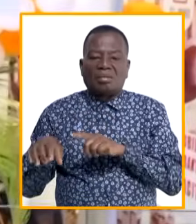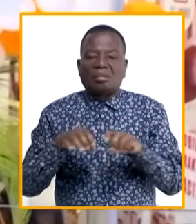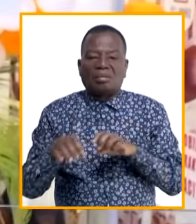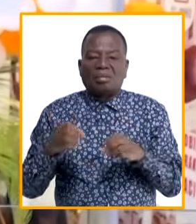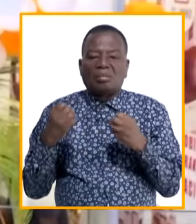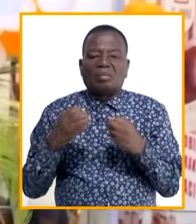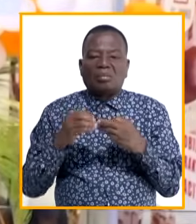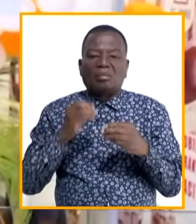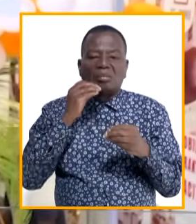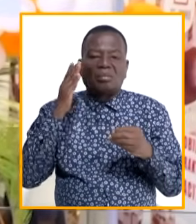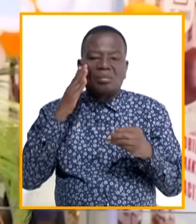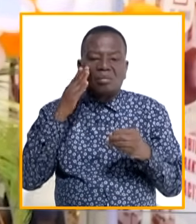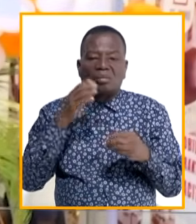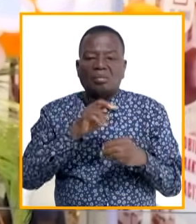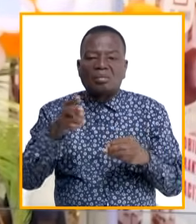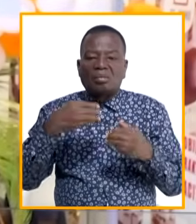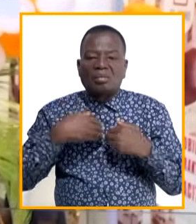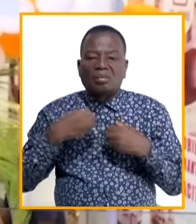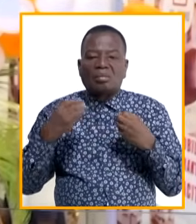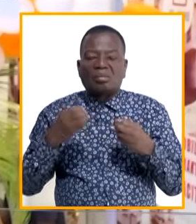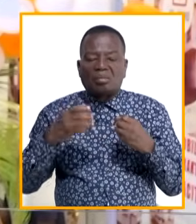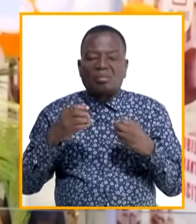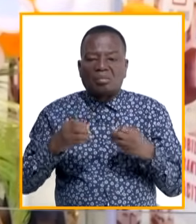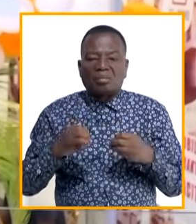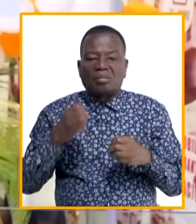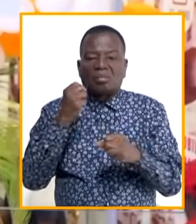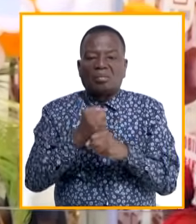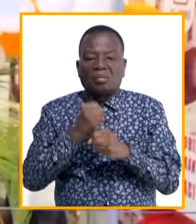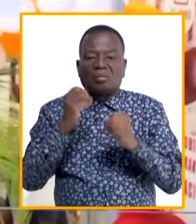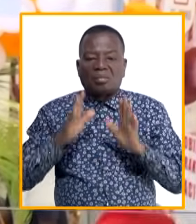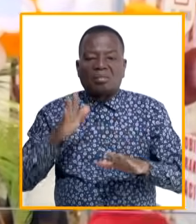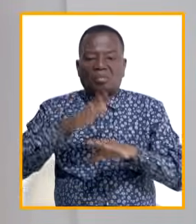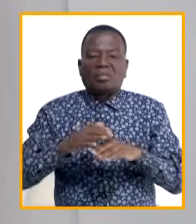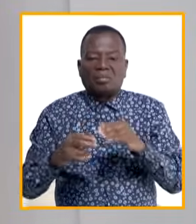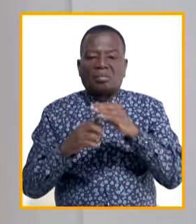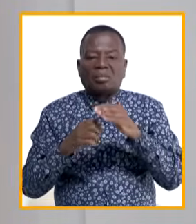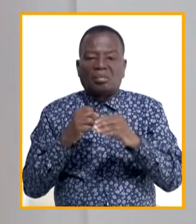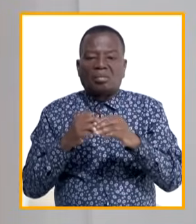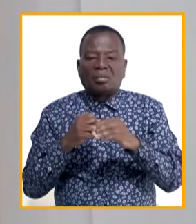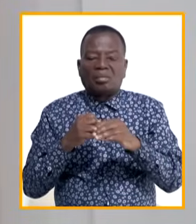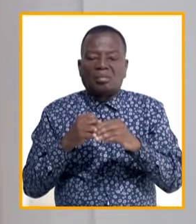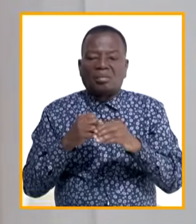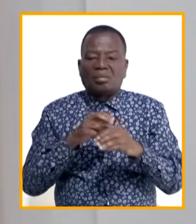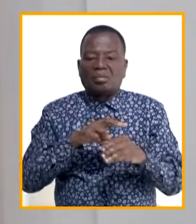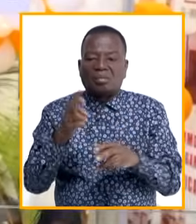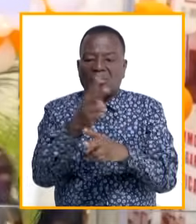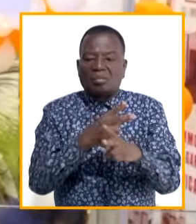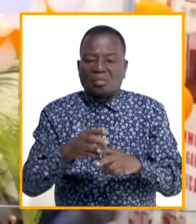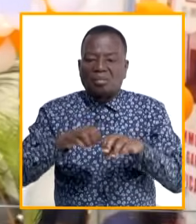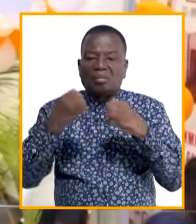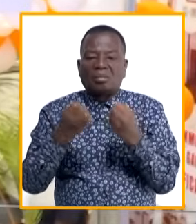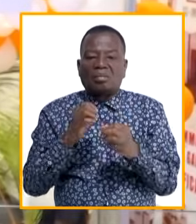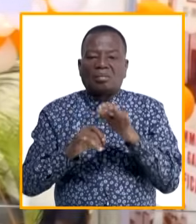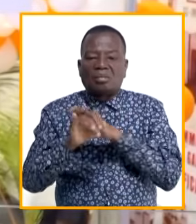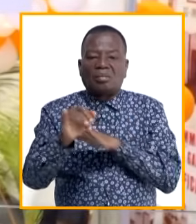de logements, vous avez des milliers d'ouvriers sur votre chantier, il faut être capable de les traiter. Il faut aussi que vous ayez des équipes